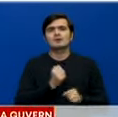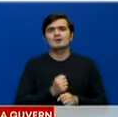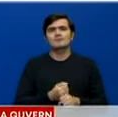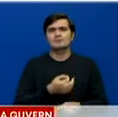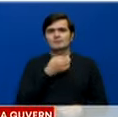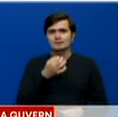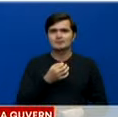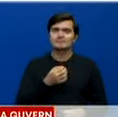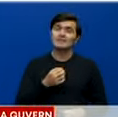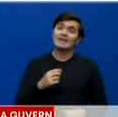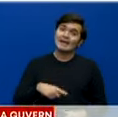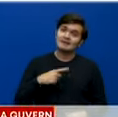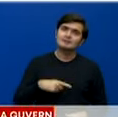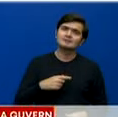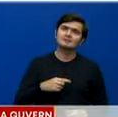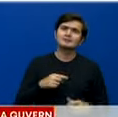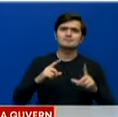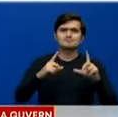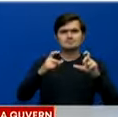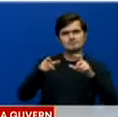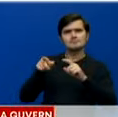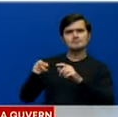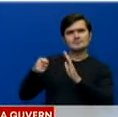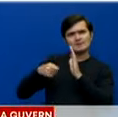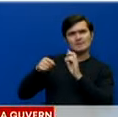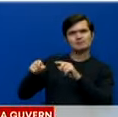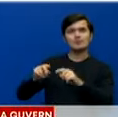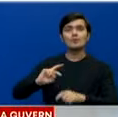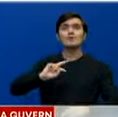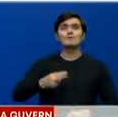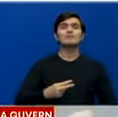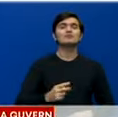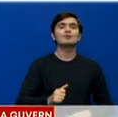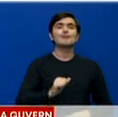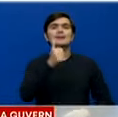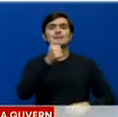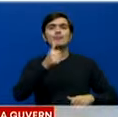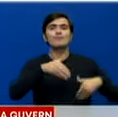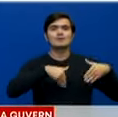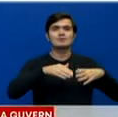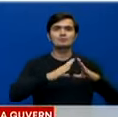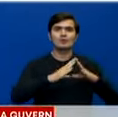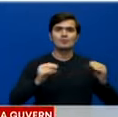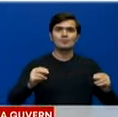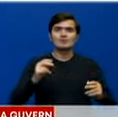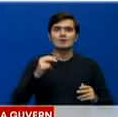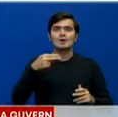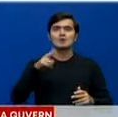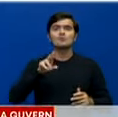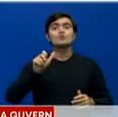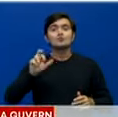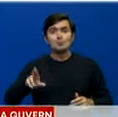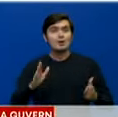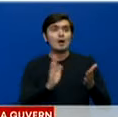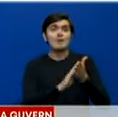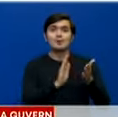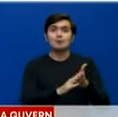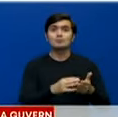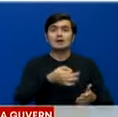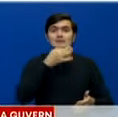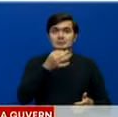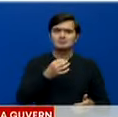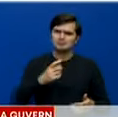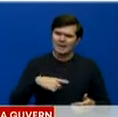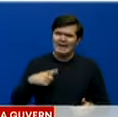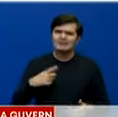Mulțumesc. Nu, dar sunt imagini de acolo în care vicepremierul României, Kelemen Hunor, aplaudă acest discurs. Adică aceste imagini